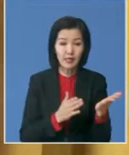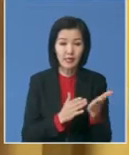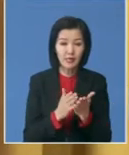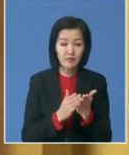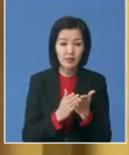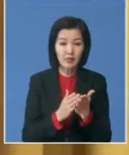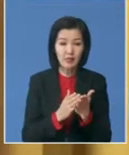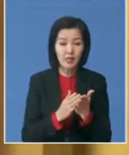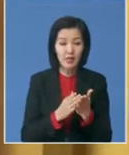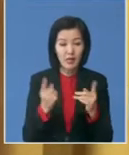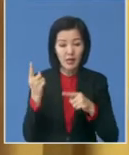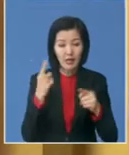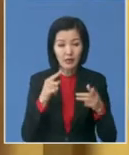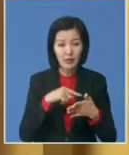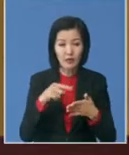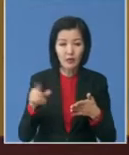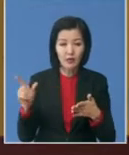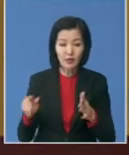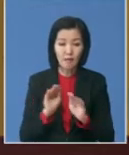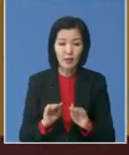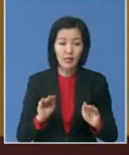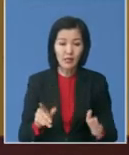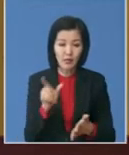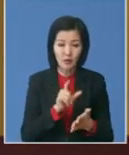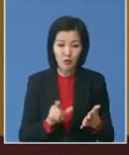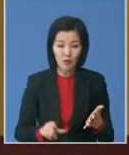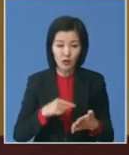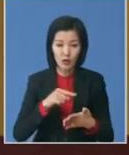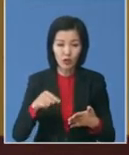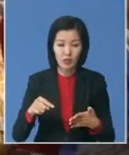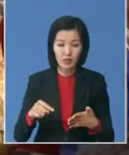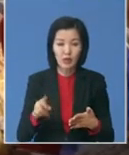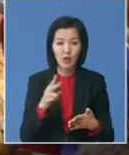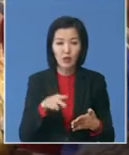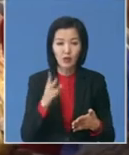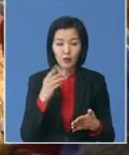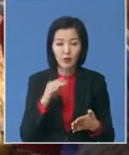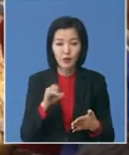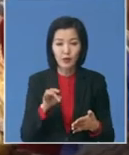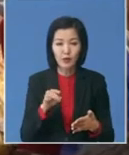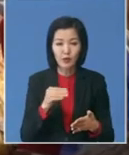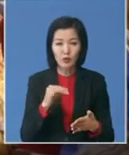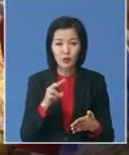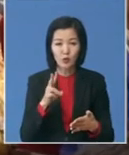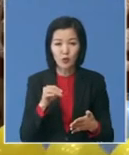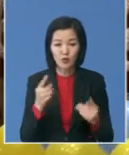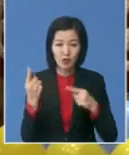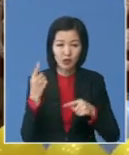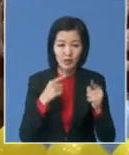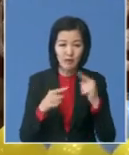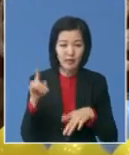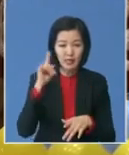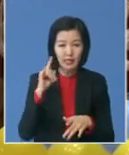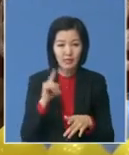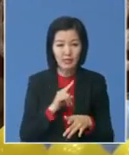де ұмыт қалдырмады. Балаларға арнап өлеңде жазған. Оның дүбір, жолаушы, бұл қай түлік атты шығармалары қазақ